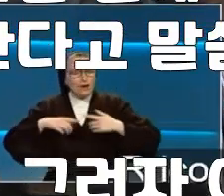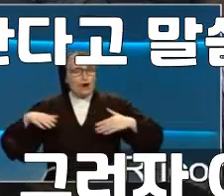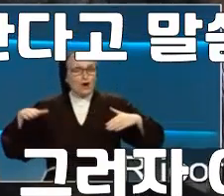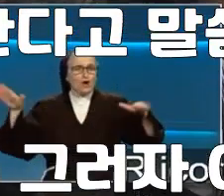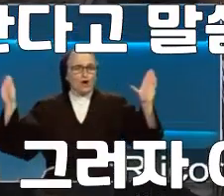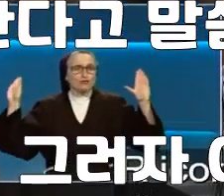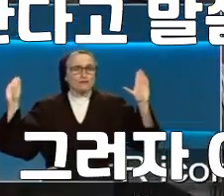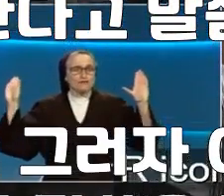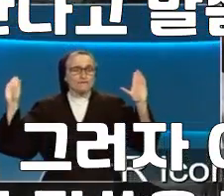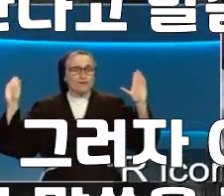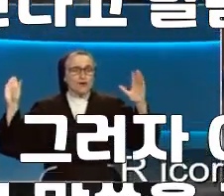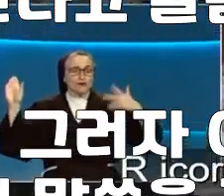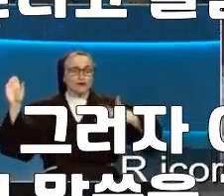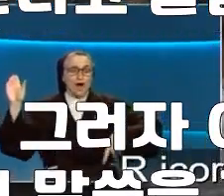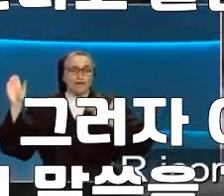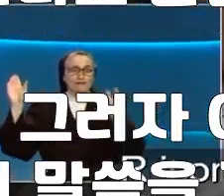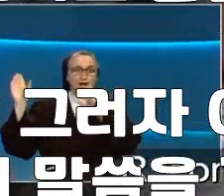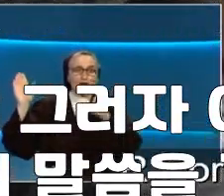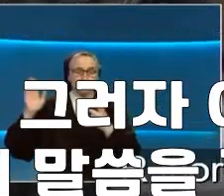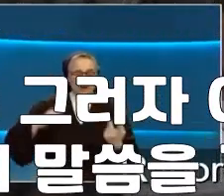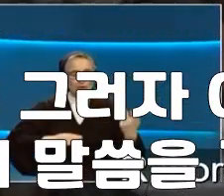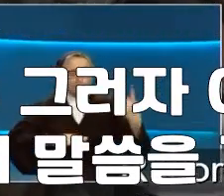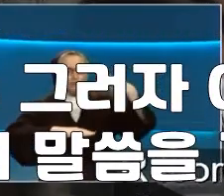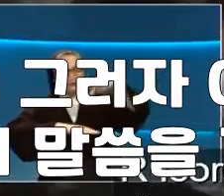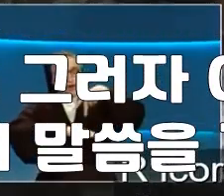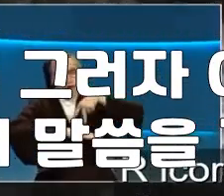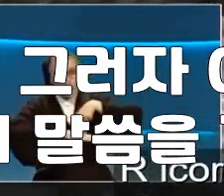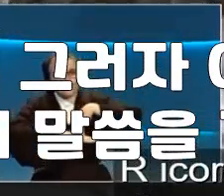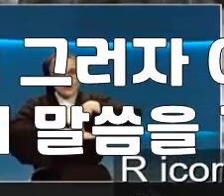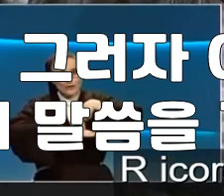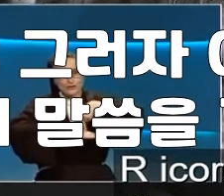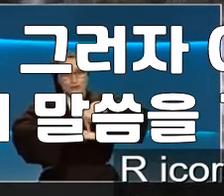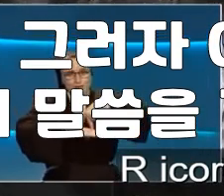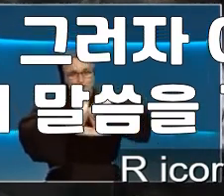e risorga il terzo giorno.